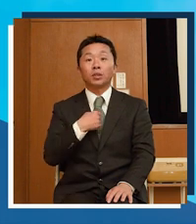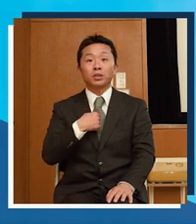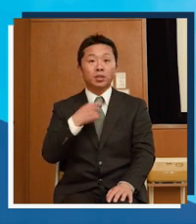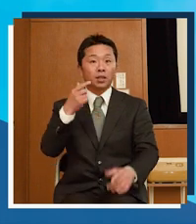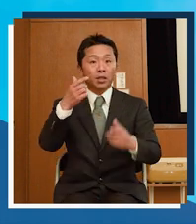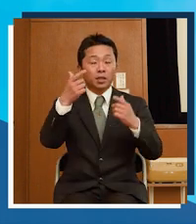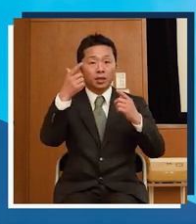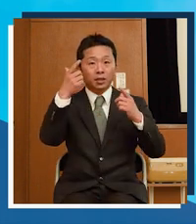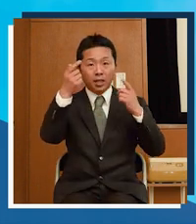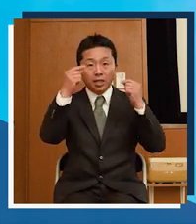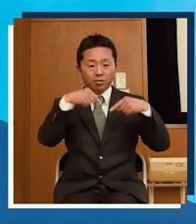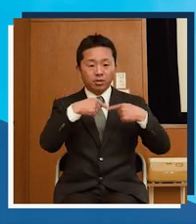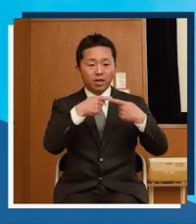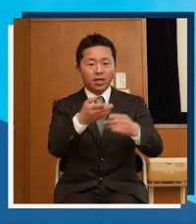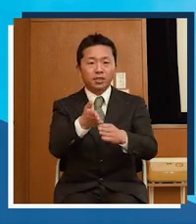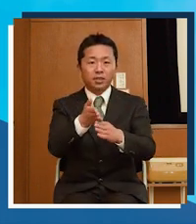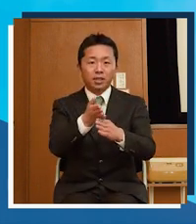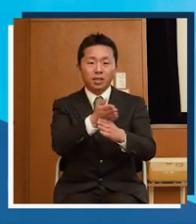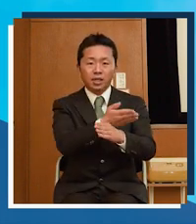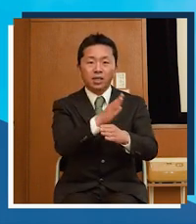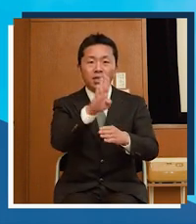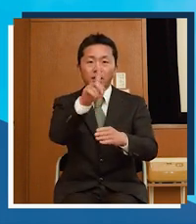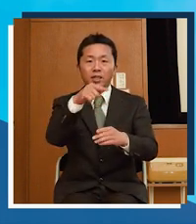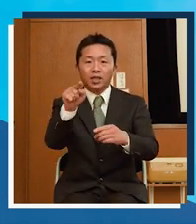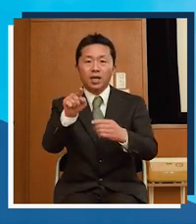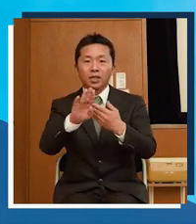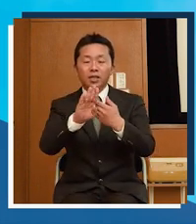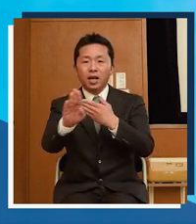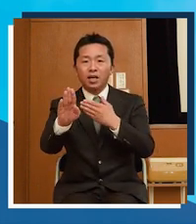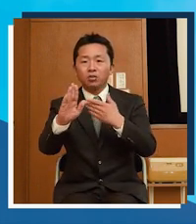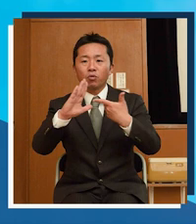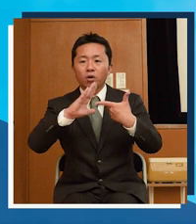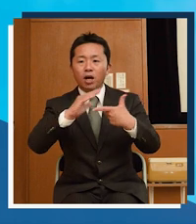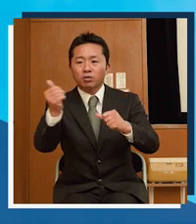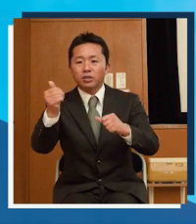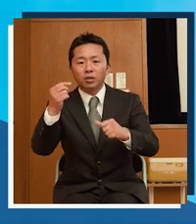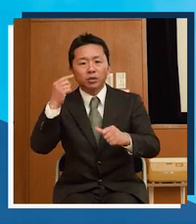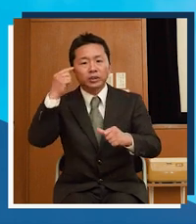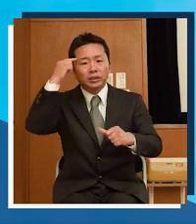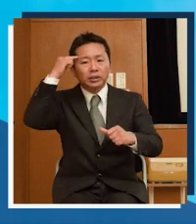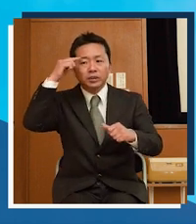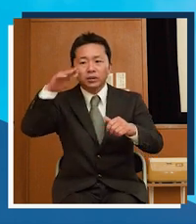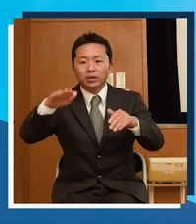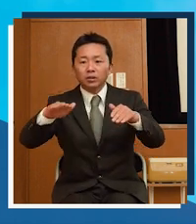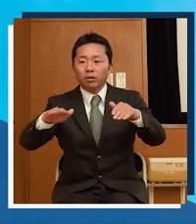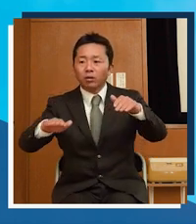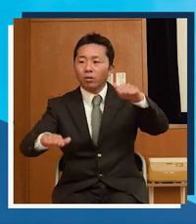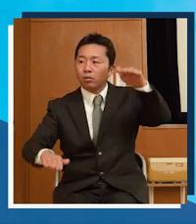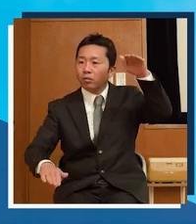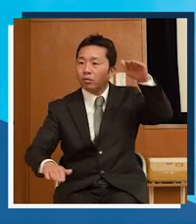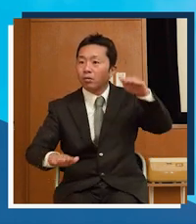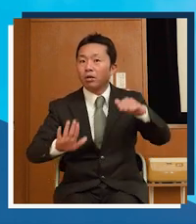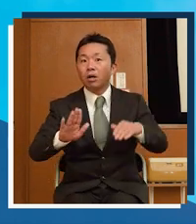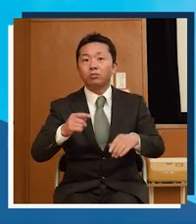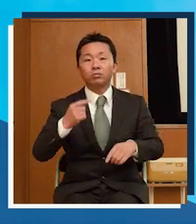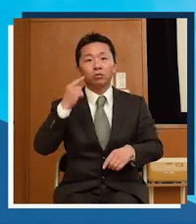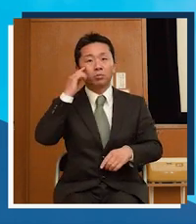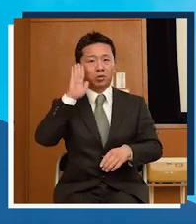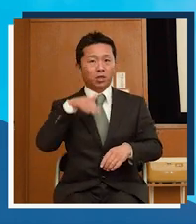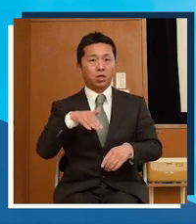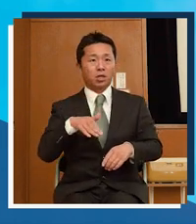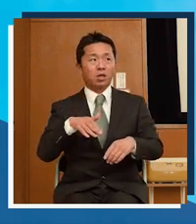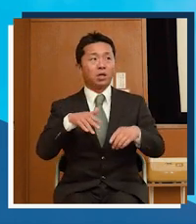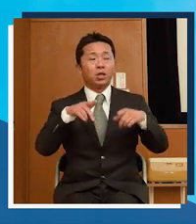大学に入学してから県外の学生の基地問題の意識のについても痛感する機会が多くありましたきっと東京に行って